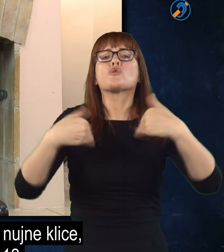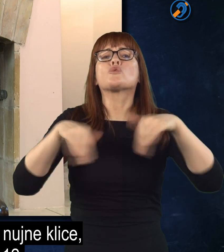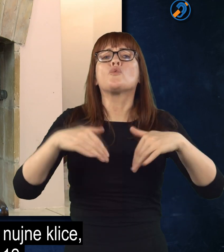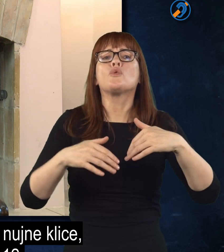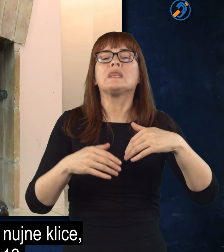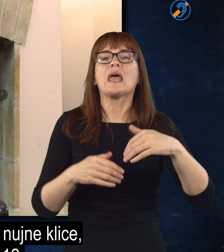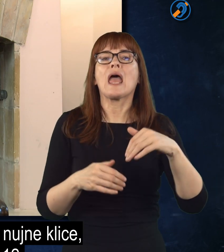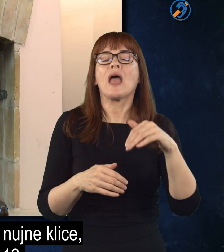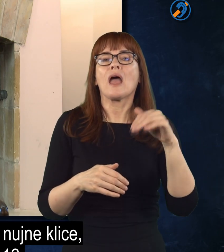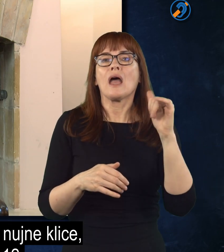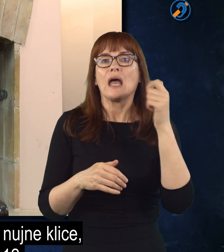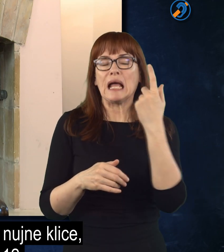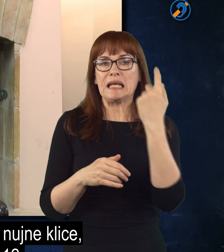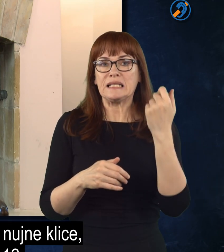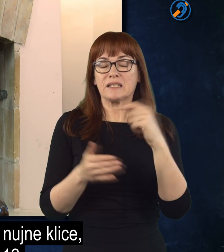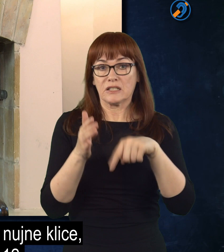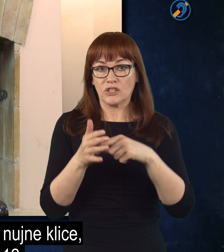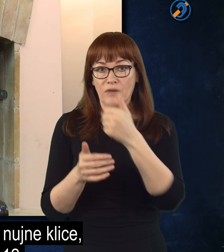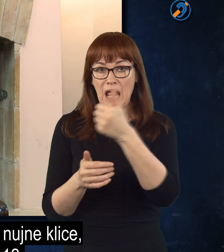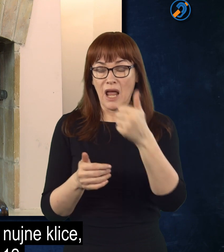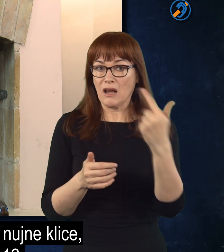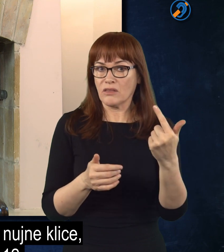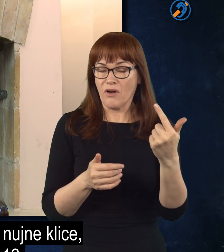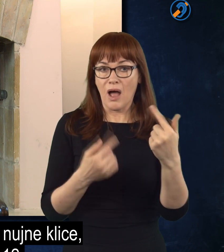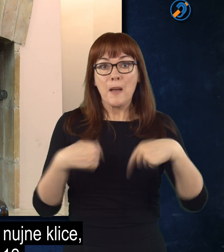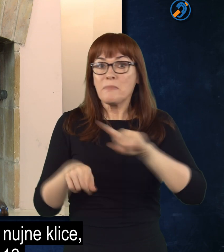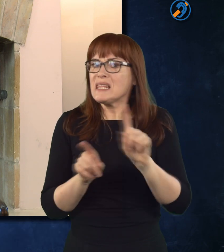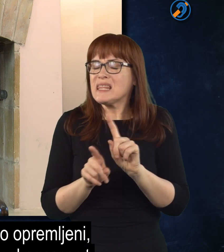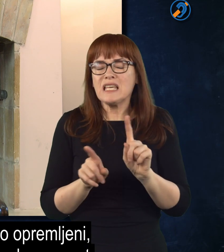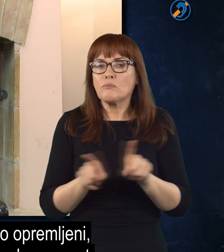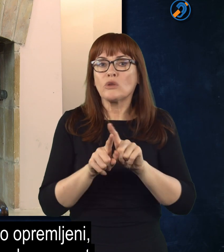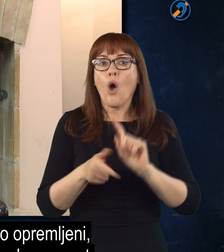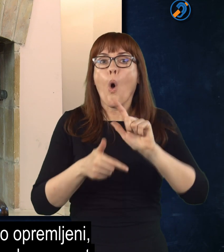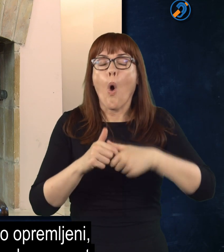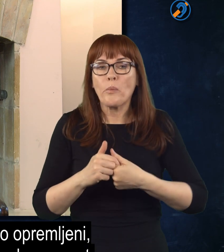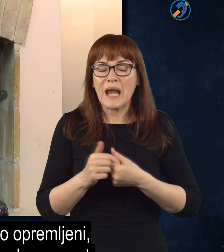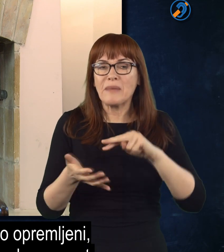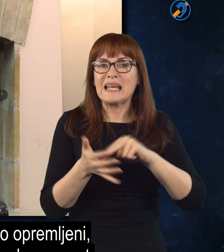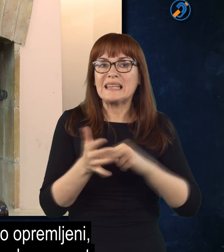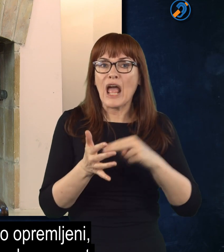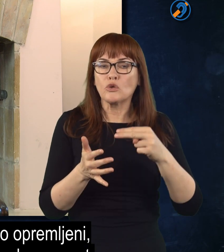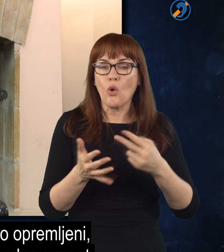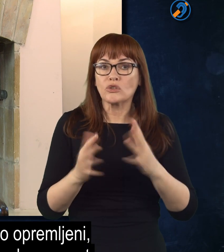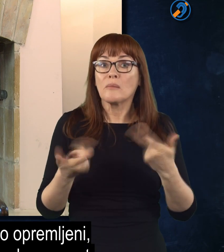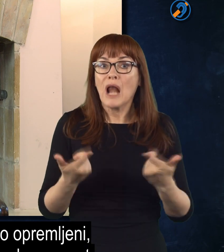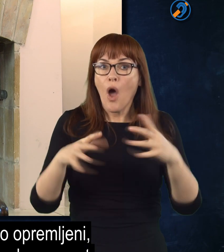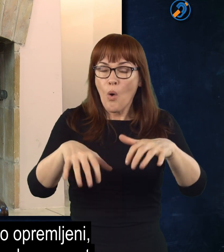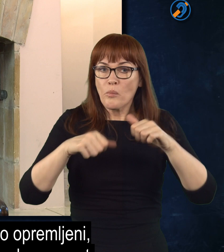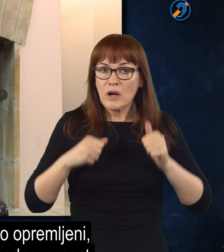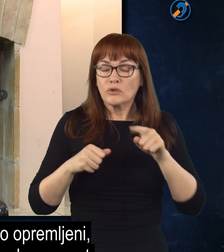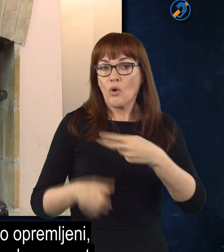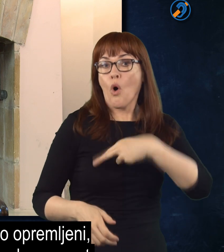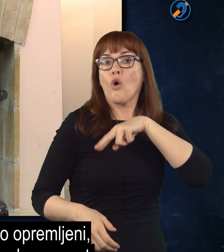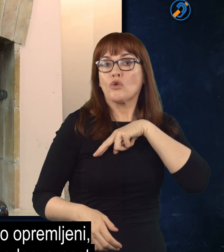številka za nujne klice, se pravi za številko 112. Ker mi nismo tako opremljeni tehnološko, da bi